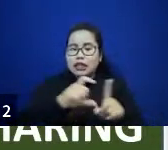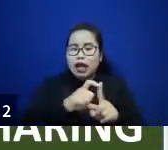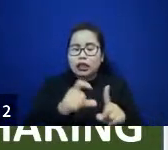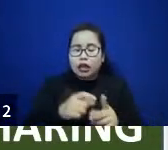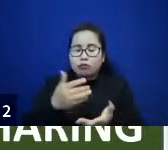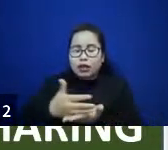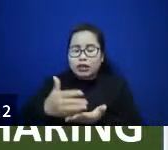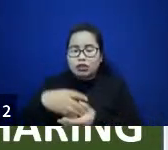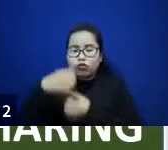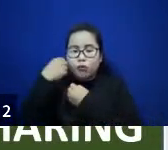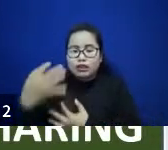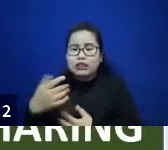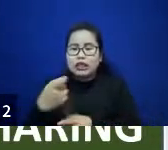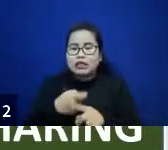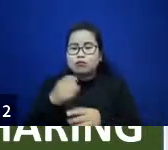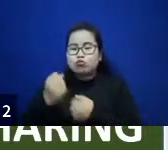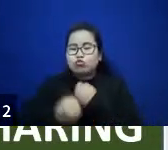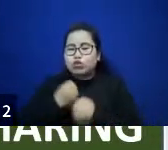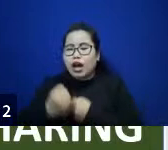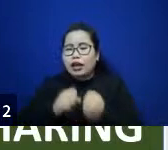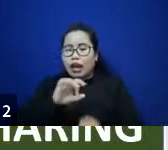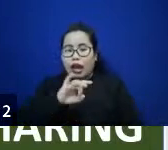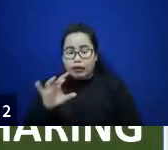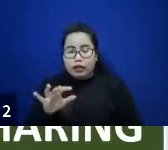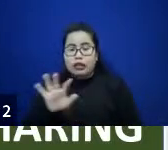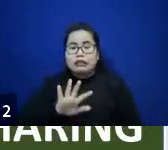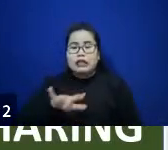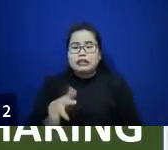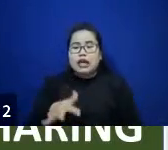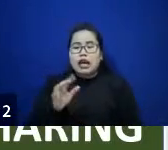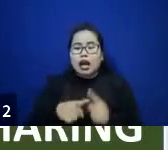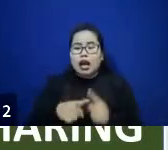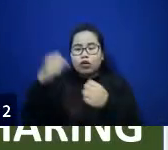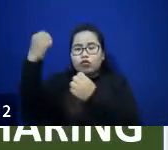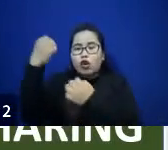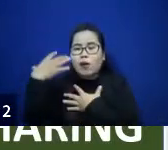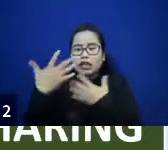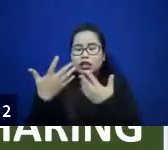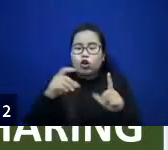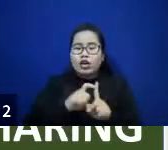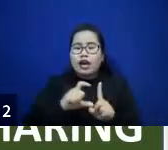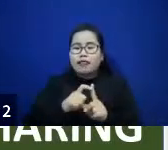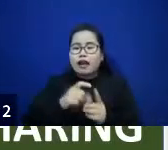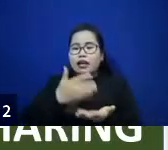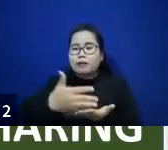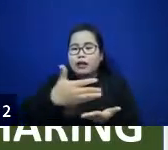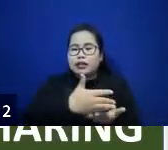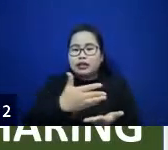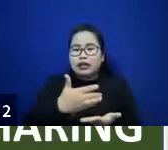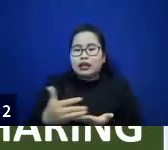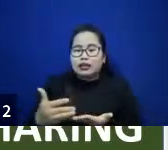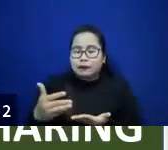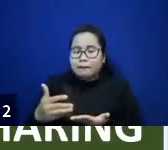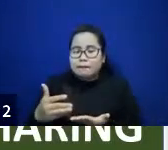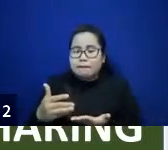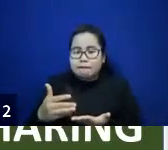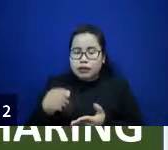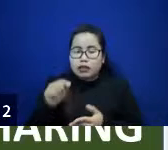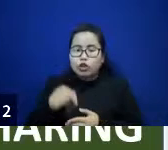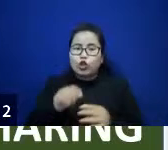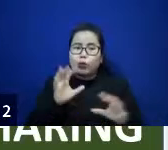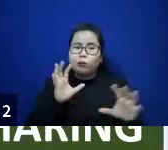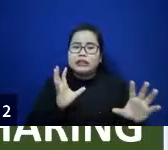kepada perusahaan lain dan tidak jarang informasi atau data yang di-share itu eh